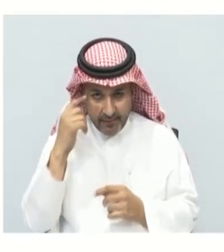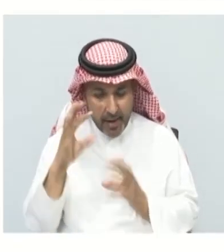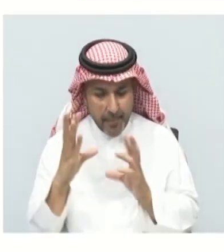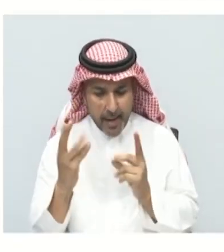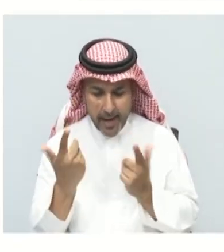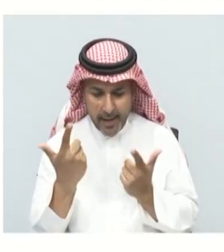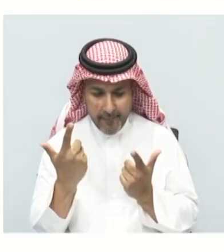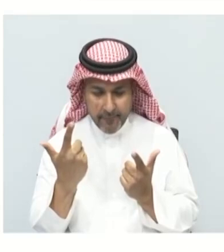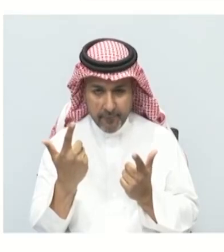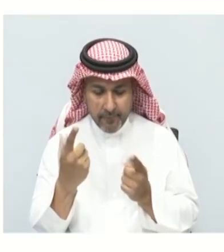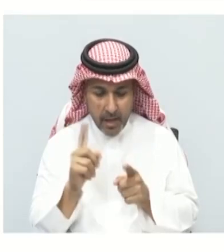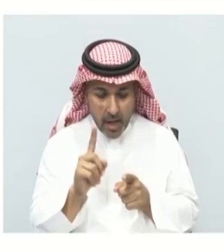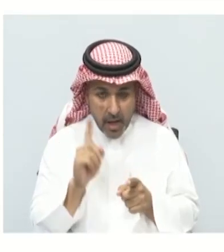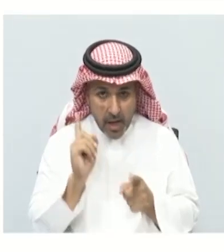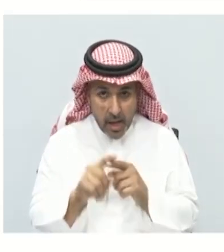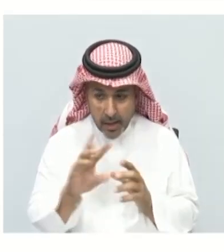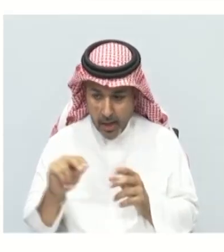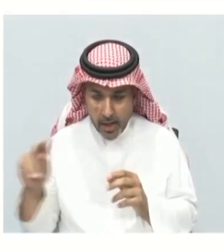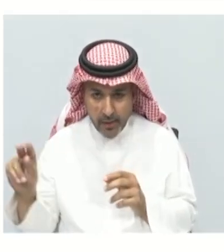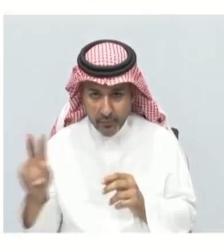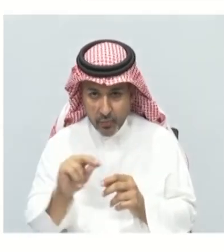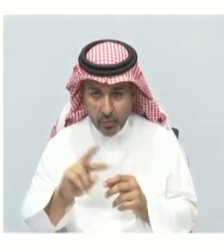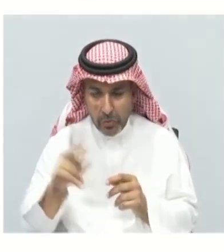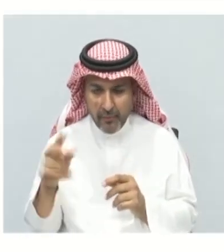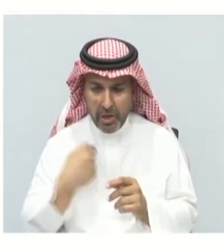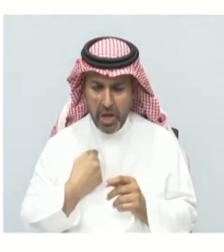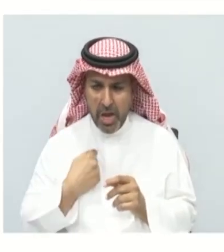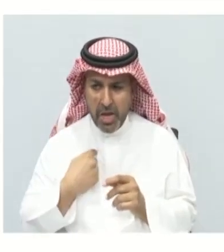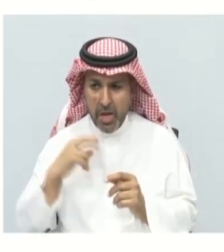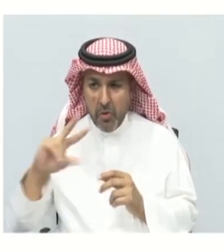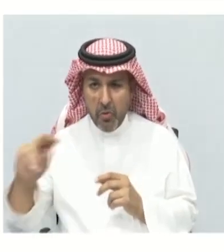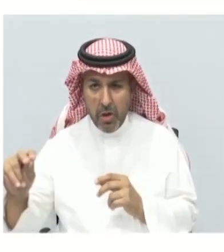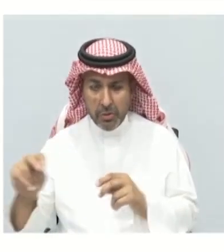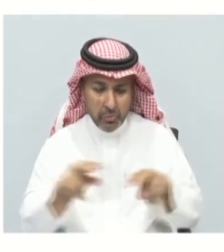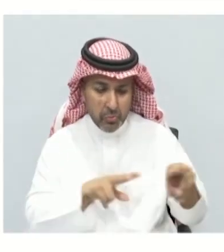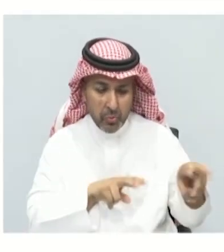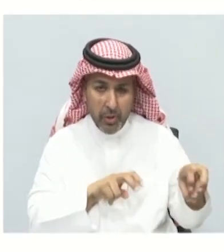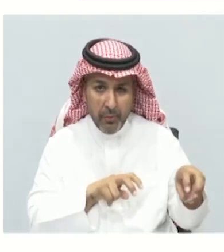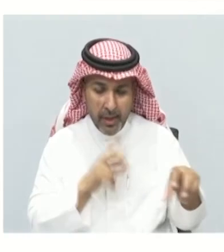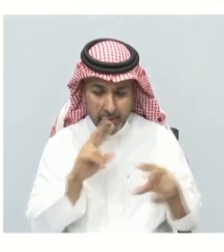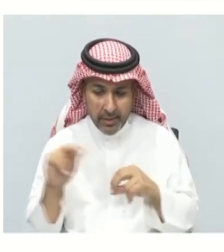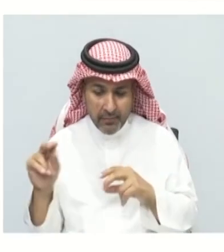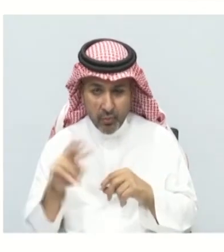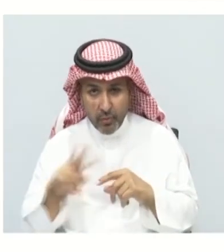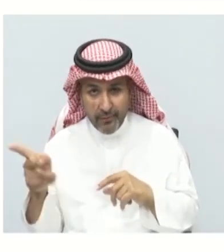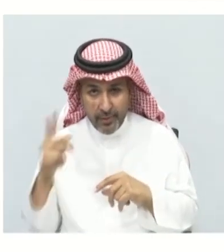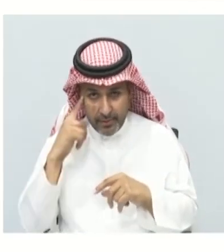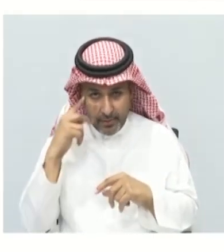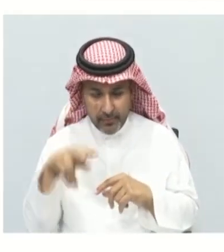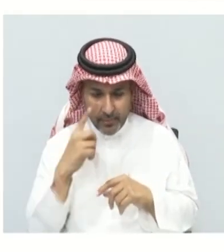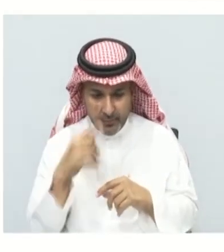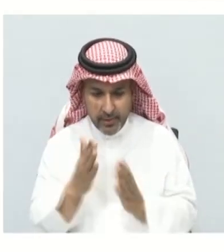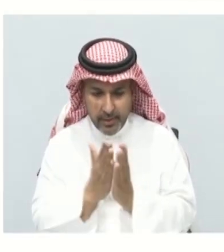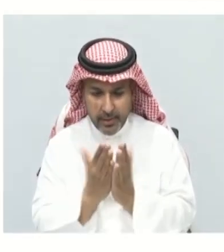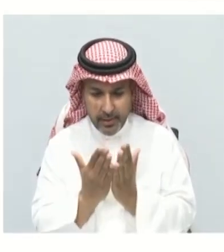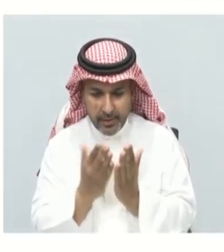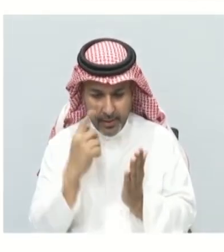تبدو جميع انواع الحركه بالشكل نفسه ابدا الان بالادوات المستخدمه تامل معي صوره كتابك افتح الكتاب